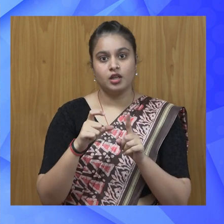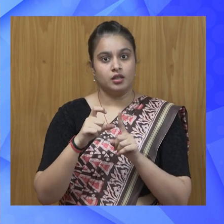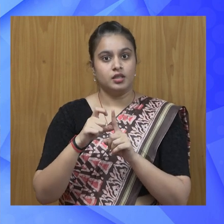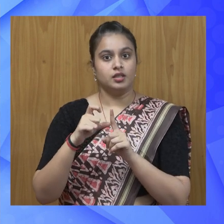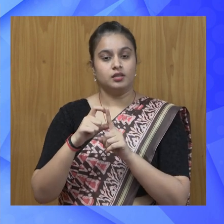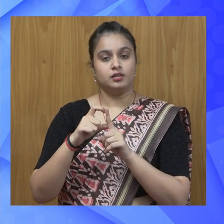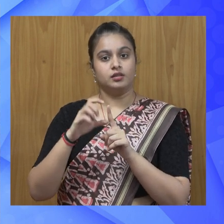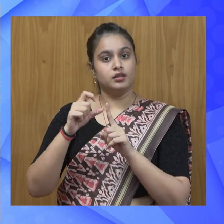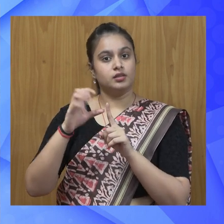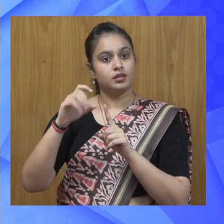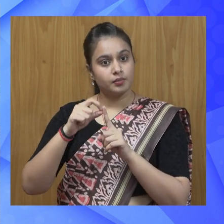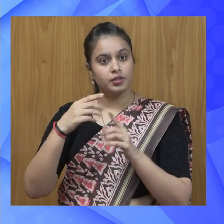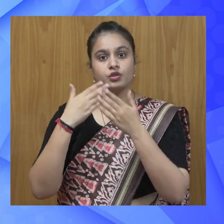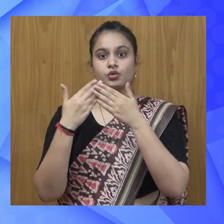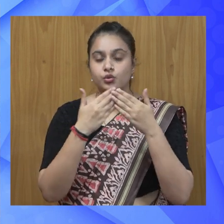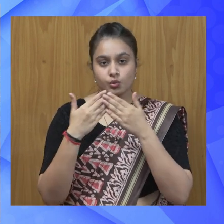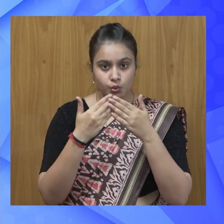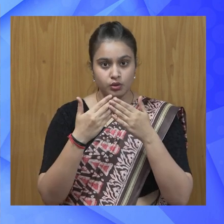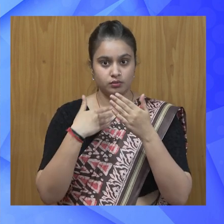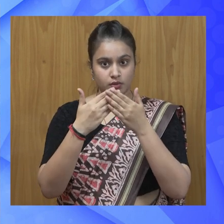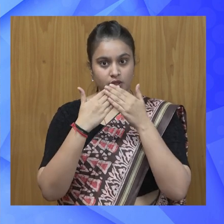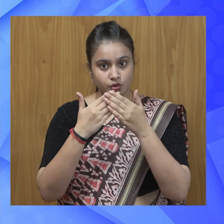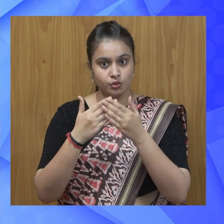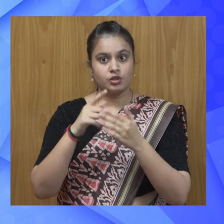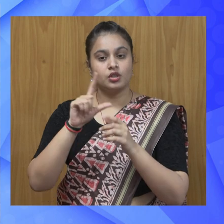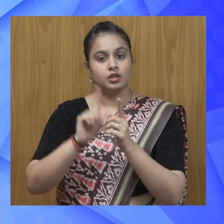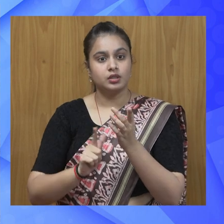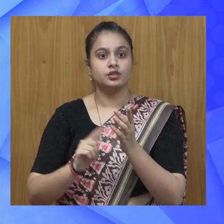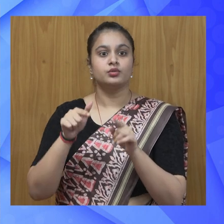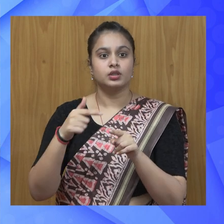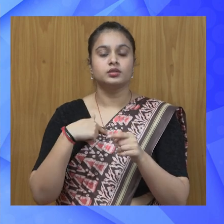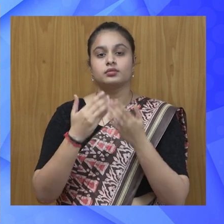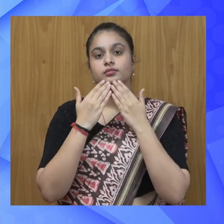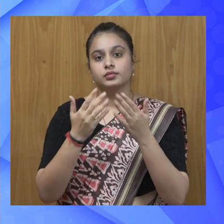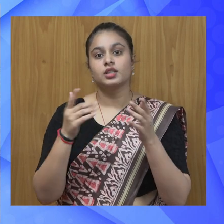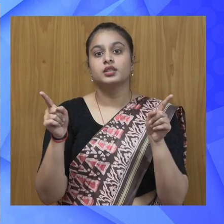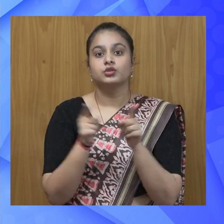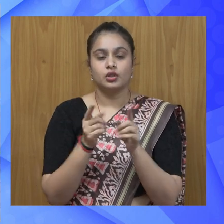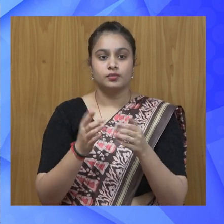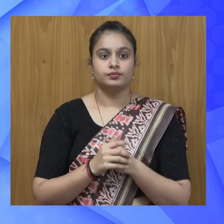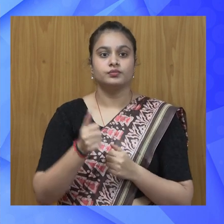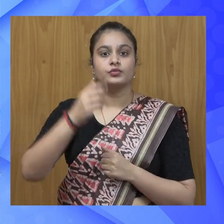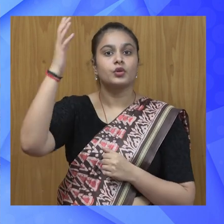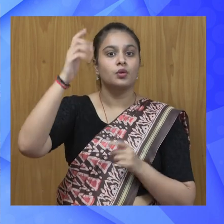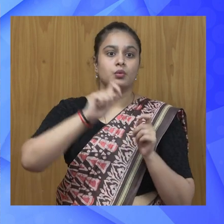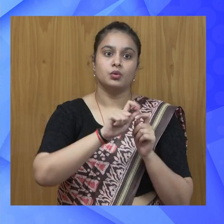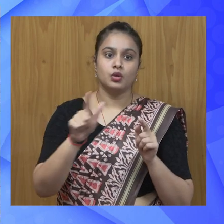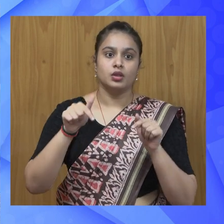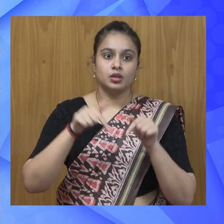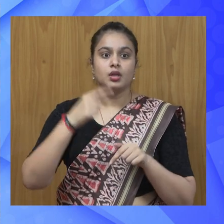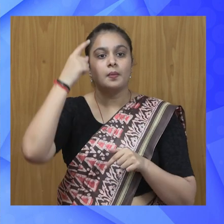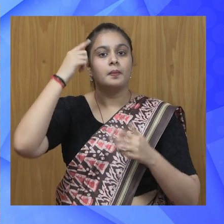Secretary, Department of School Education and Literacy, to deliver the vote of thanks. Good afternoon, everyone. Upon